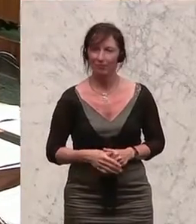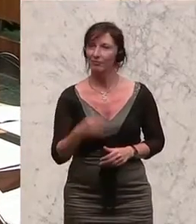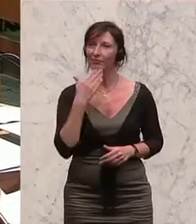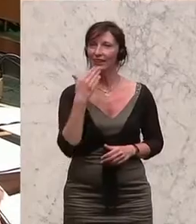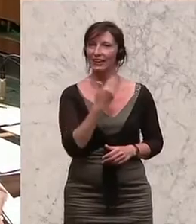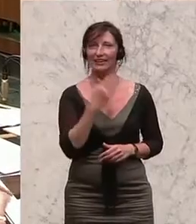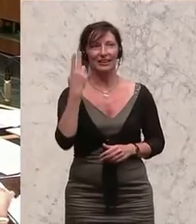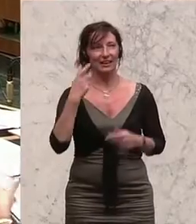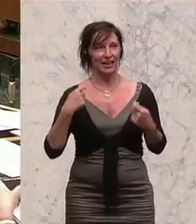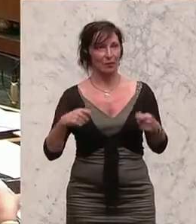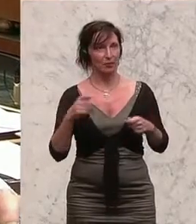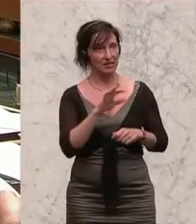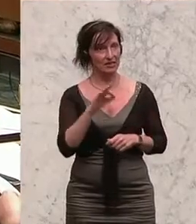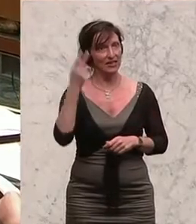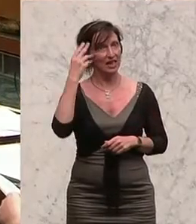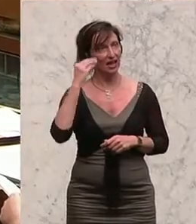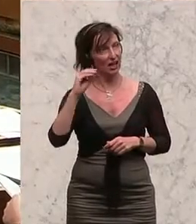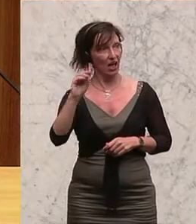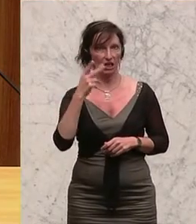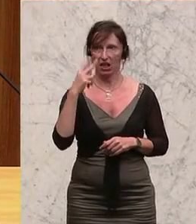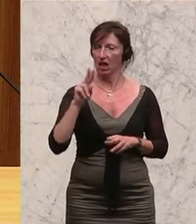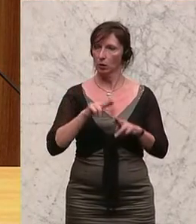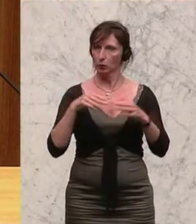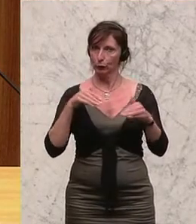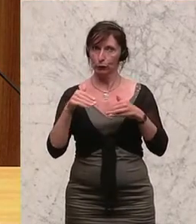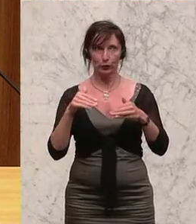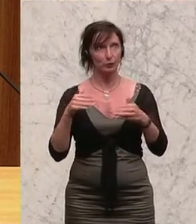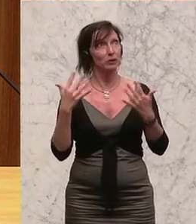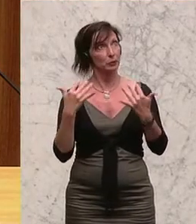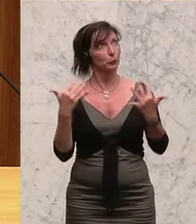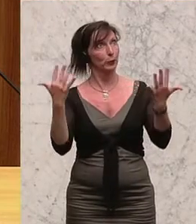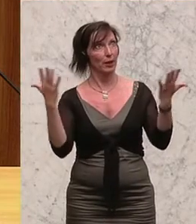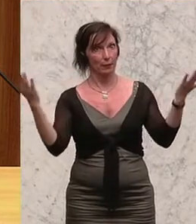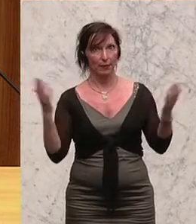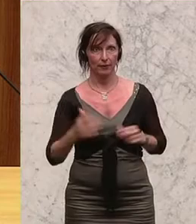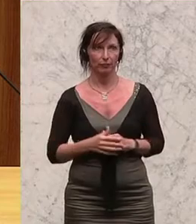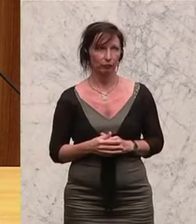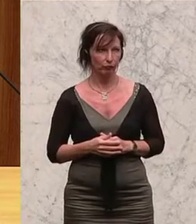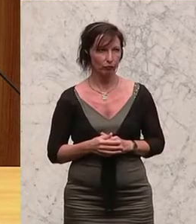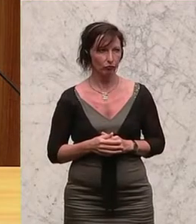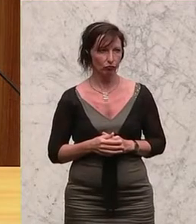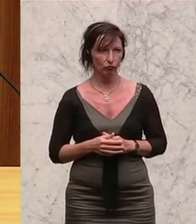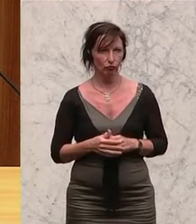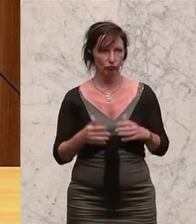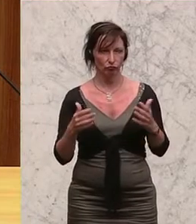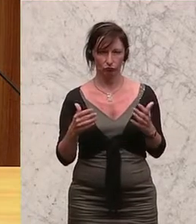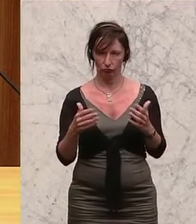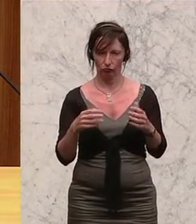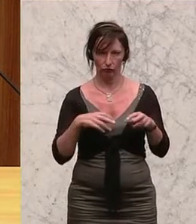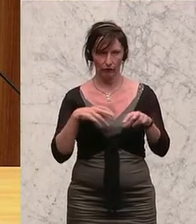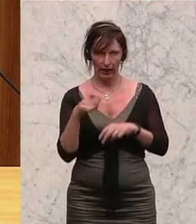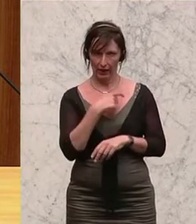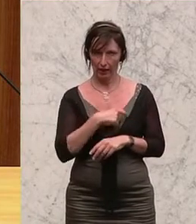Danke, Herr Präsident, sehr geehrter Bundesminister, Hohes Haus. Wenn man jetzt den Regierungsparteien